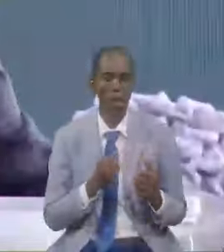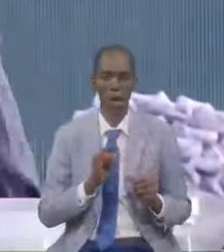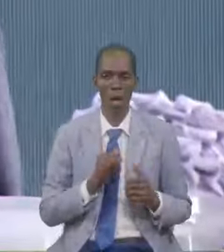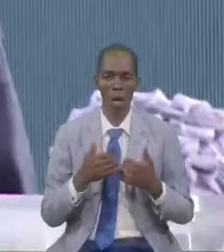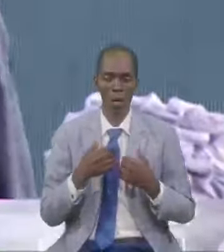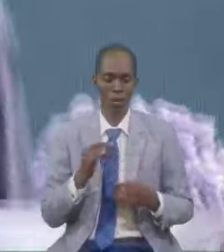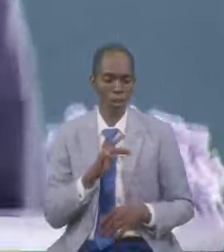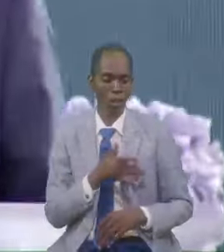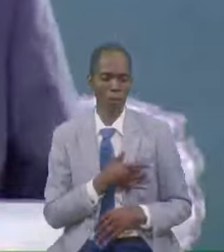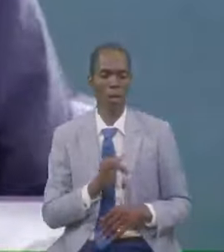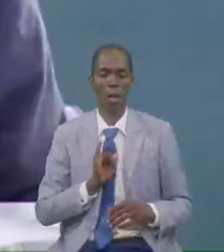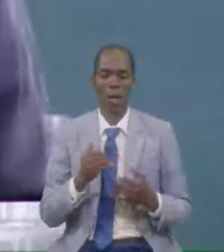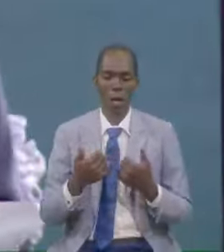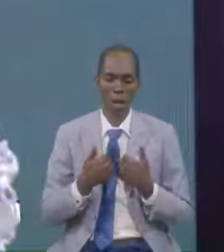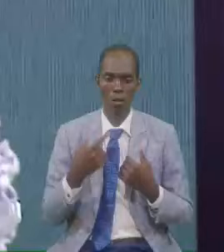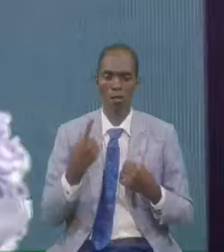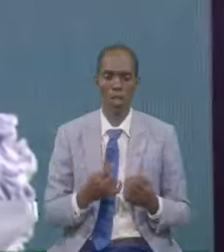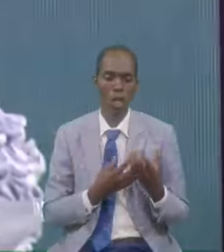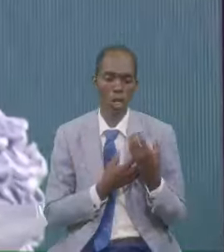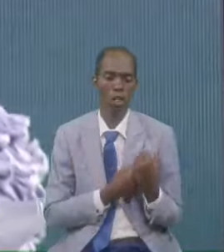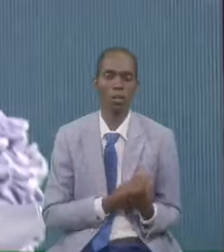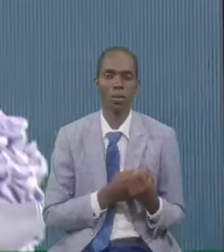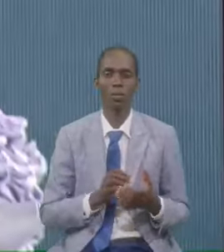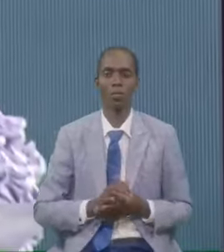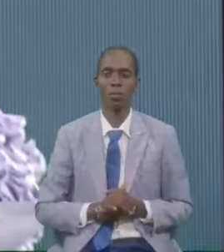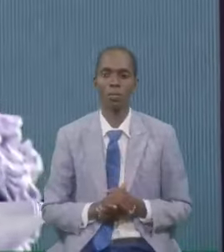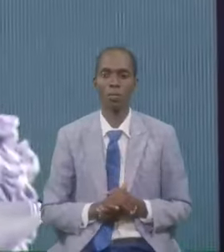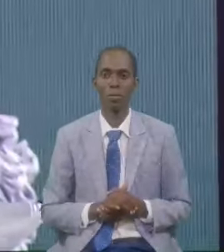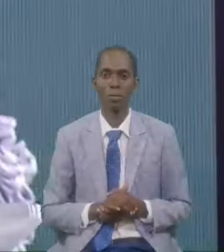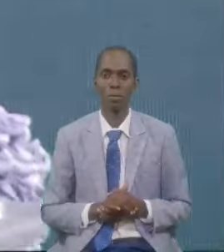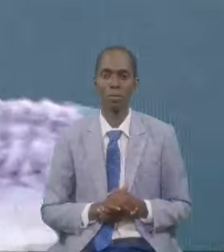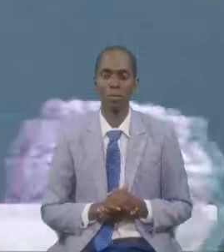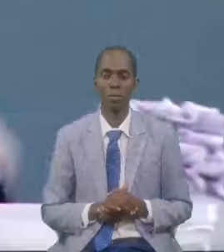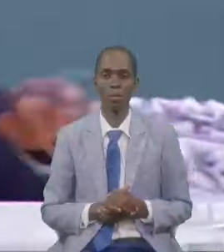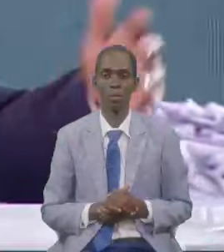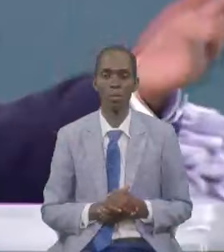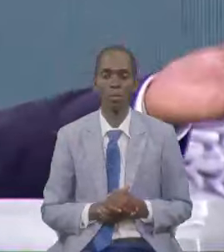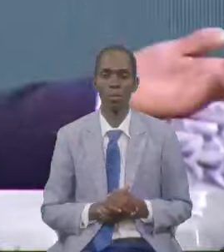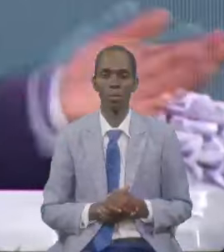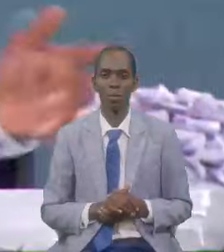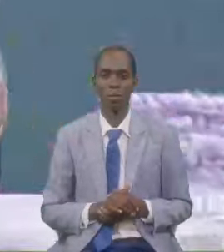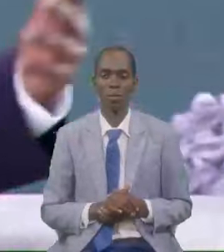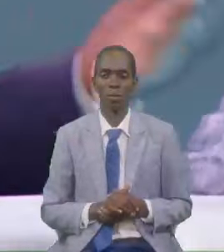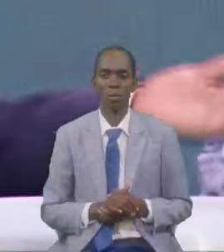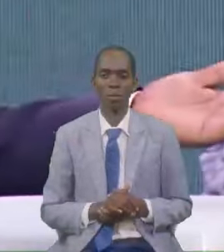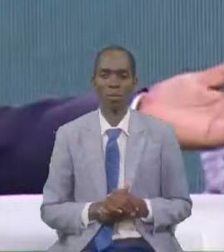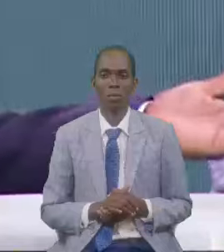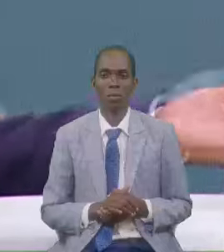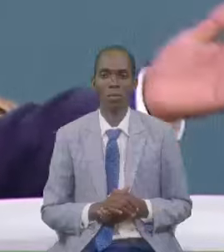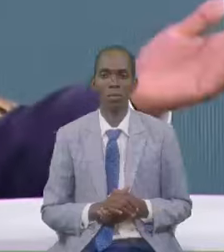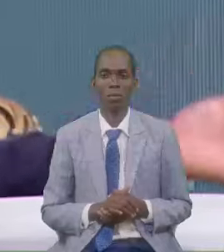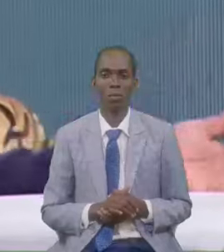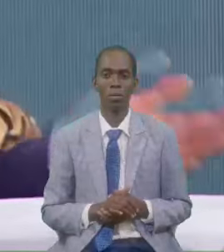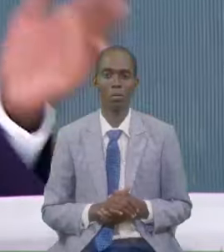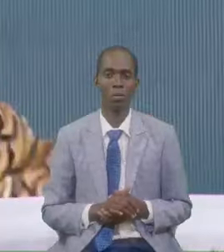the courage. ఇక మీద ఏం చెప్పుకోవాలి తెలుసా? నాకు మానసిక స్థైర్యం ఉంది, నేను దాన్ని ఒప్పుకుంటున్నాను, నేను దాన్ని సంపూర్తి చేయగలను.